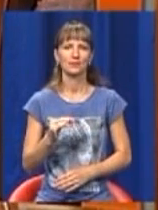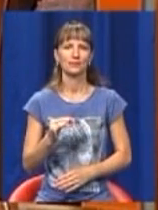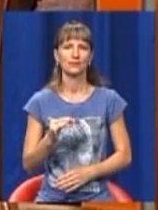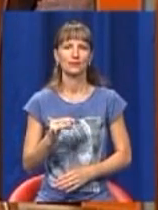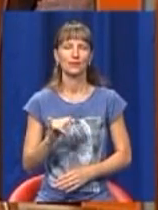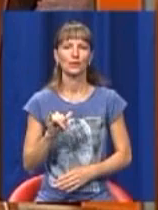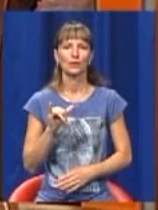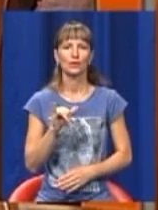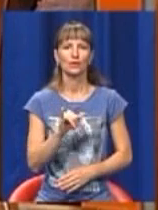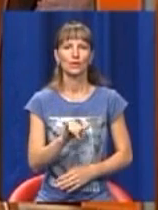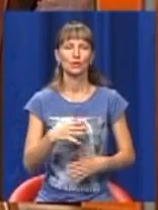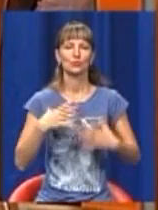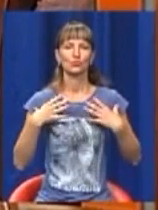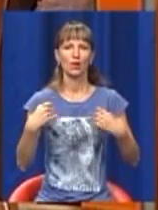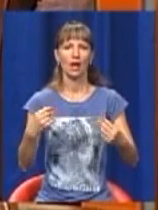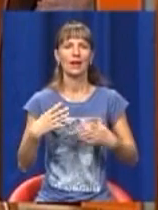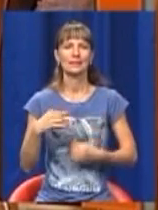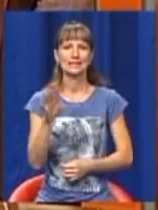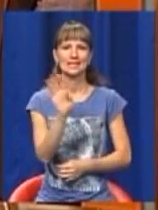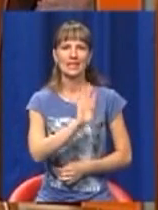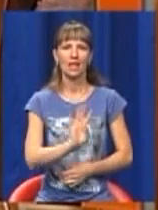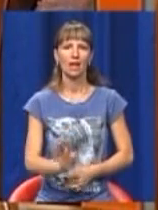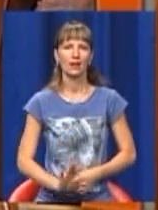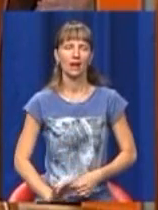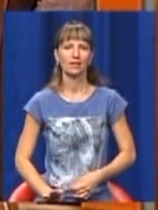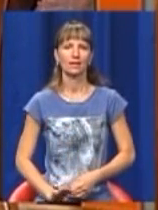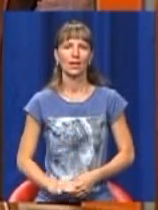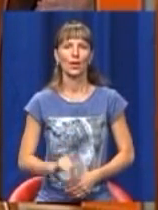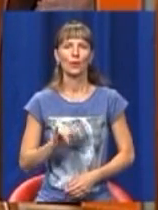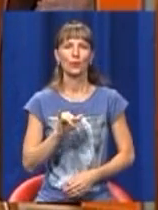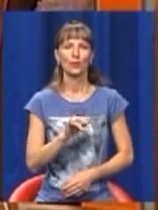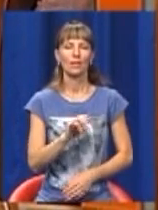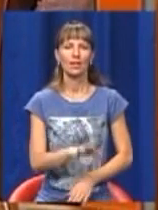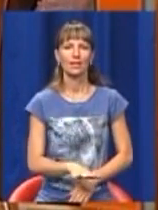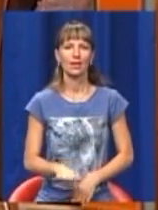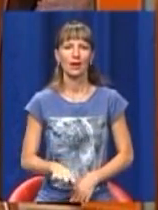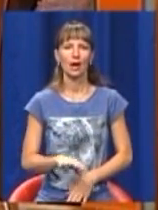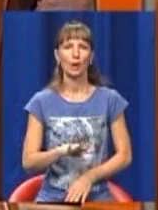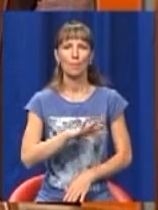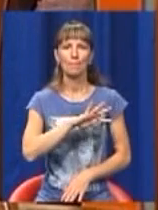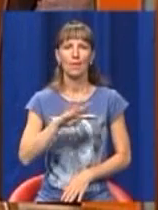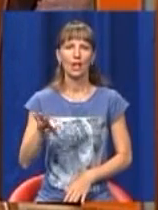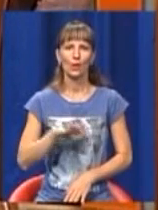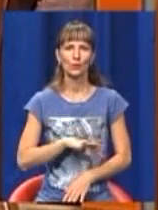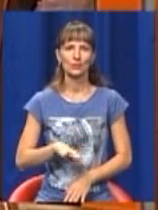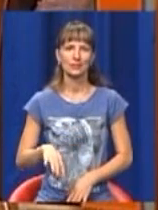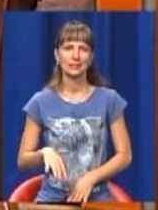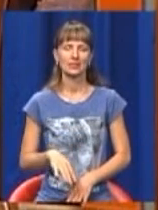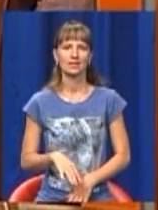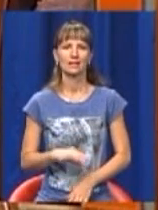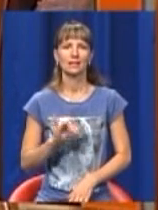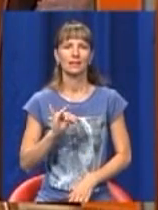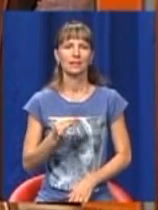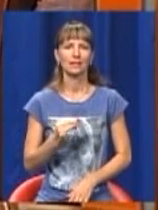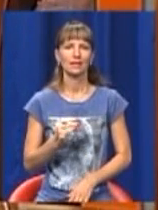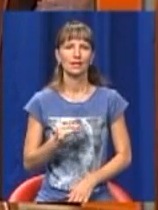у неї шерсть сіра, у неї на ногах полоски. Так.